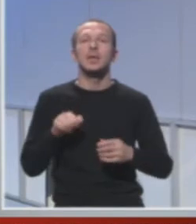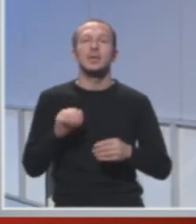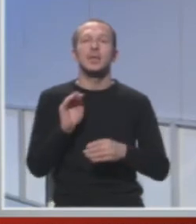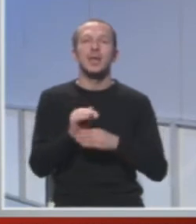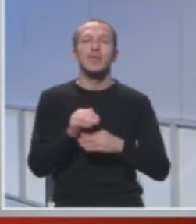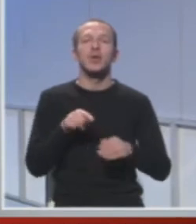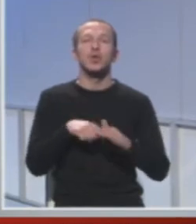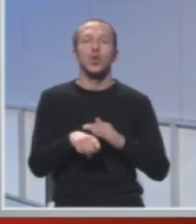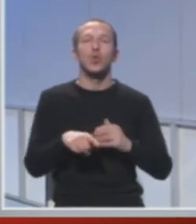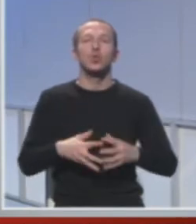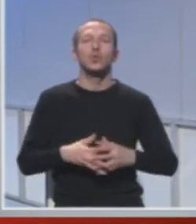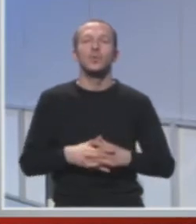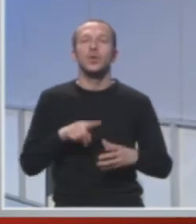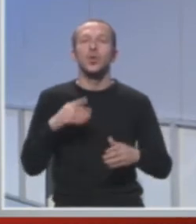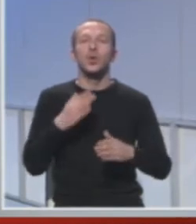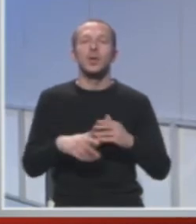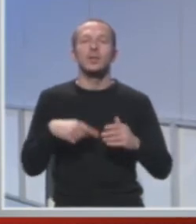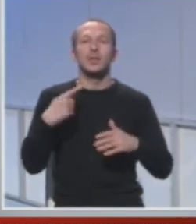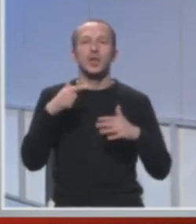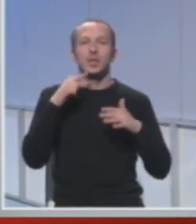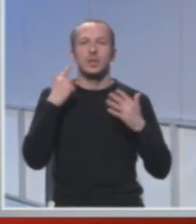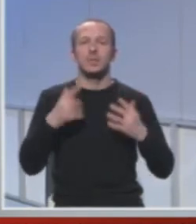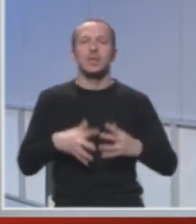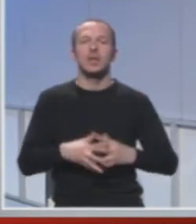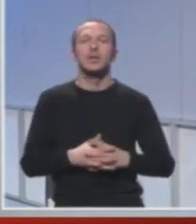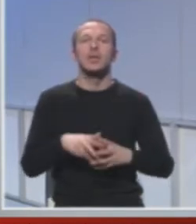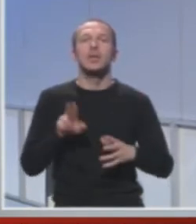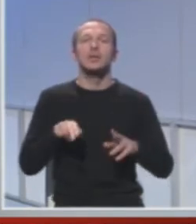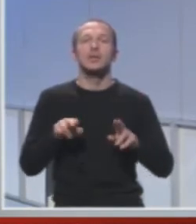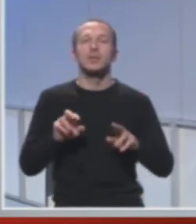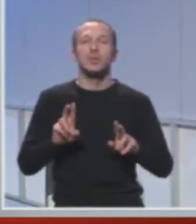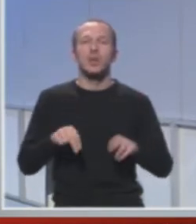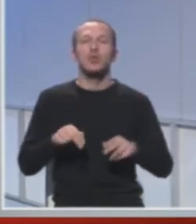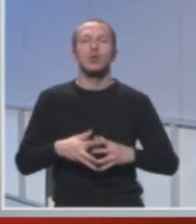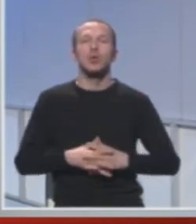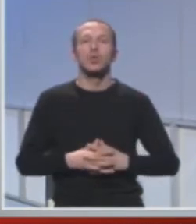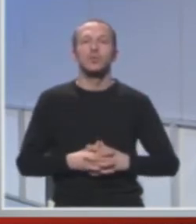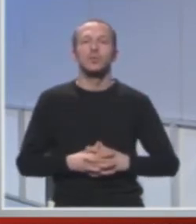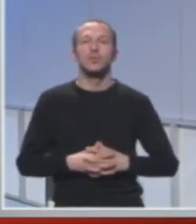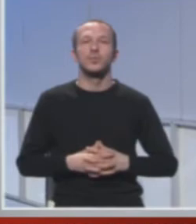jave u toku ove i do kraja sljedeće sedmice, da ih možemo